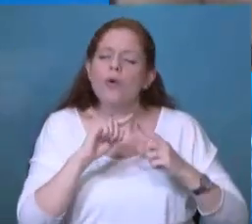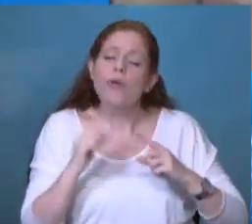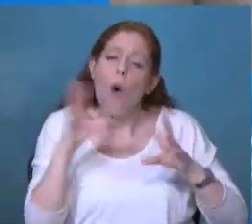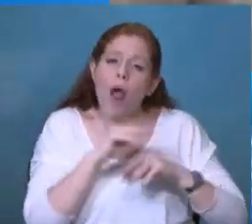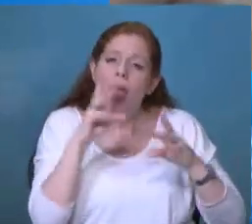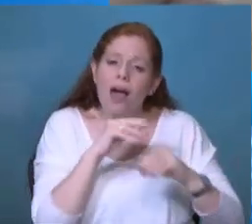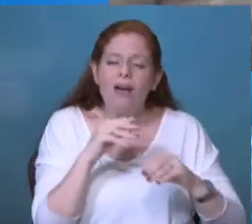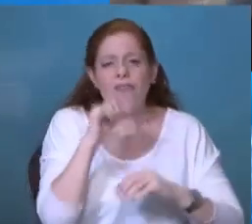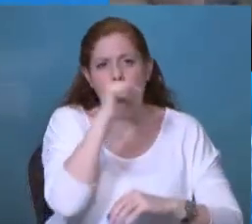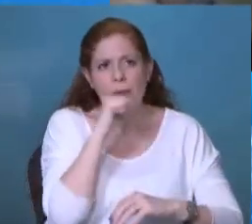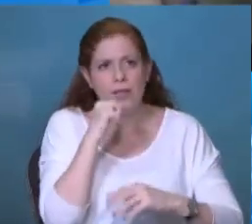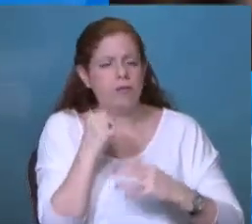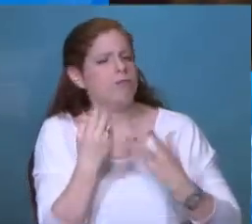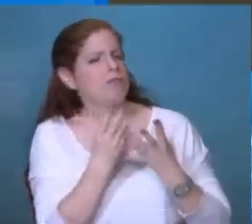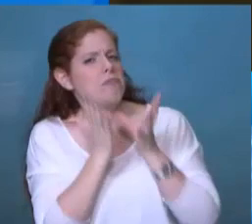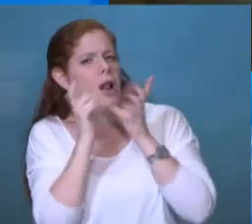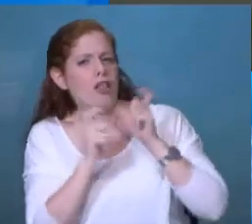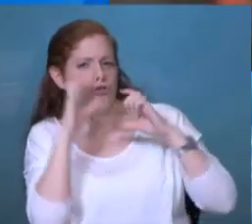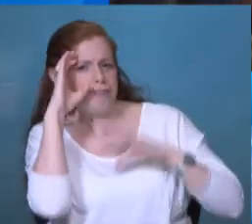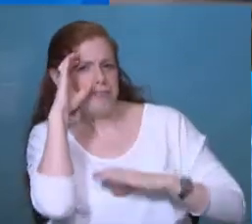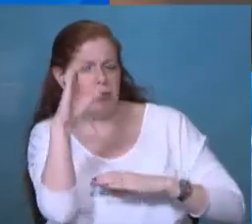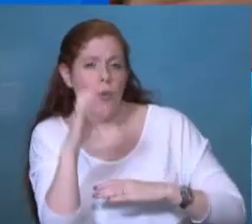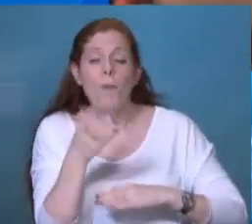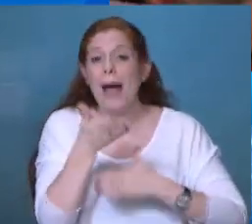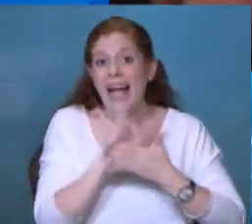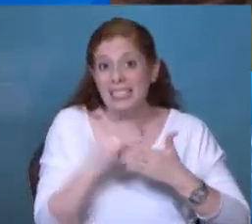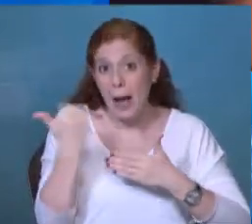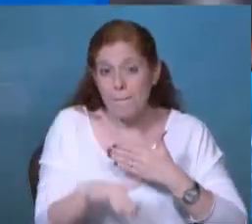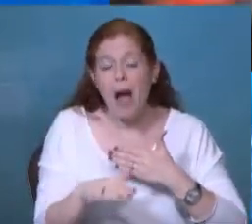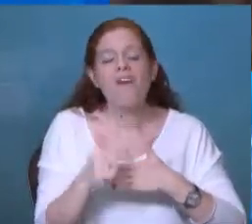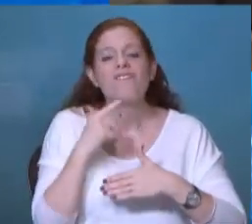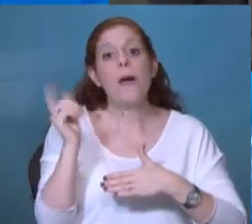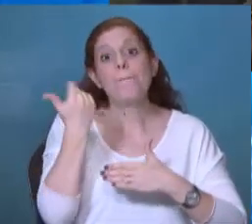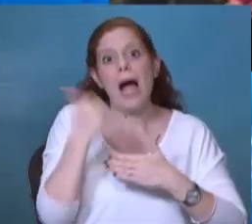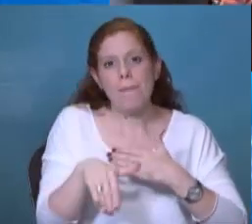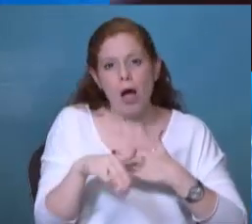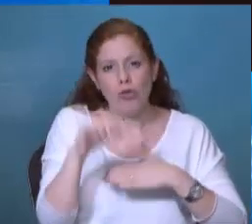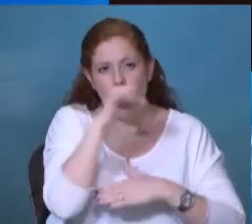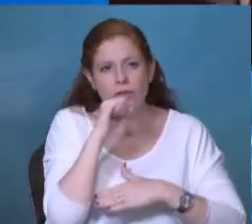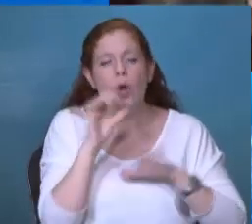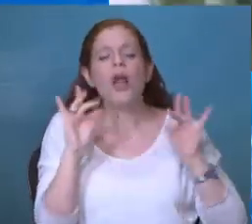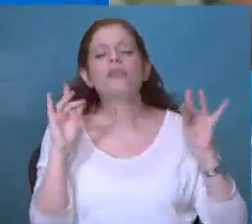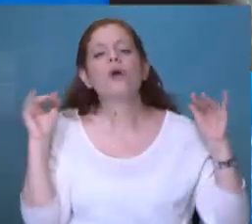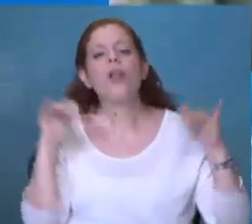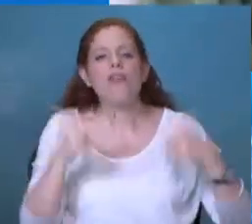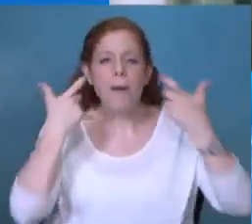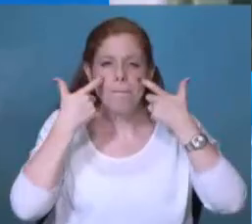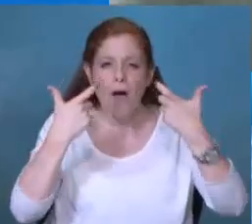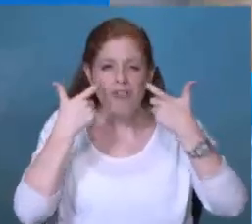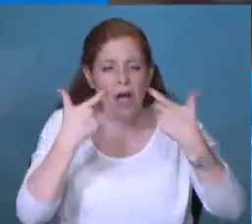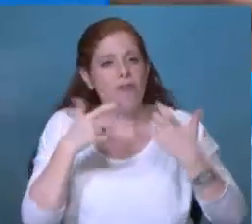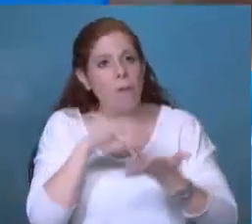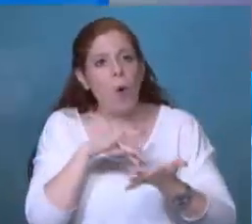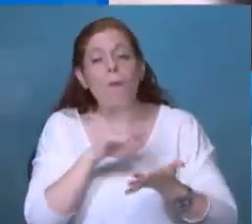יצפו בצפייה המונית בחצי הגמר ובגמר האירוויזיון, עשרות אלפי מאבטחים, והמקום הזה אמור